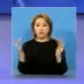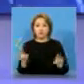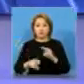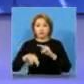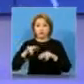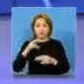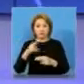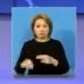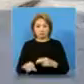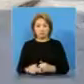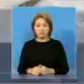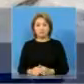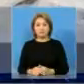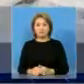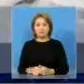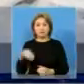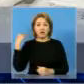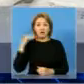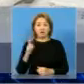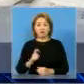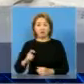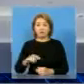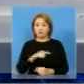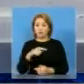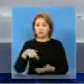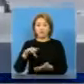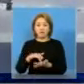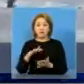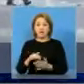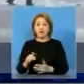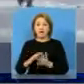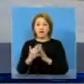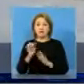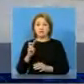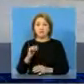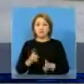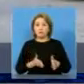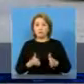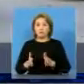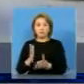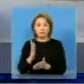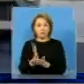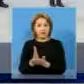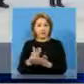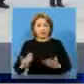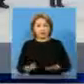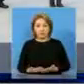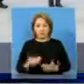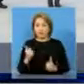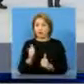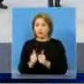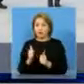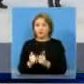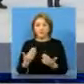аяқталды. Ақтөбе мен Хромтаудың ортасындағы Ақжар ауылы ұлы жолдың бойында орналасқан. Тұрғындар күн көтеріле